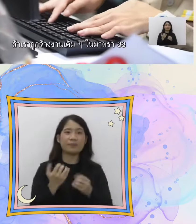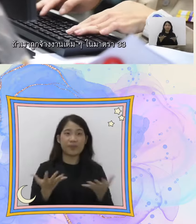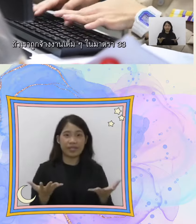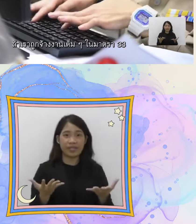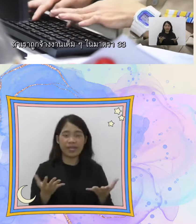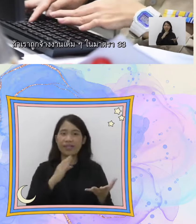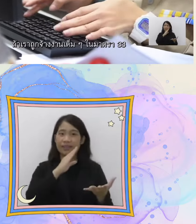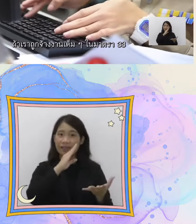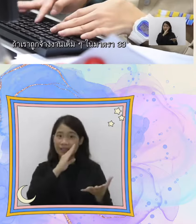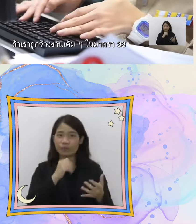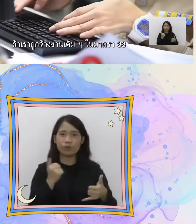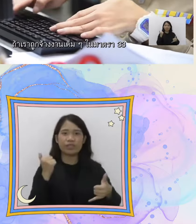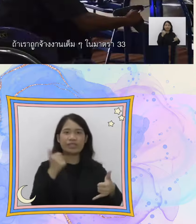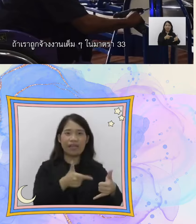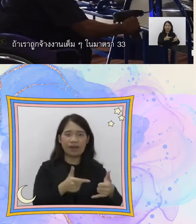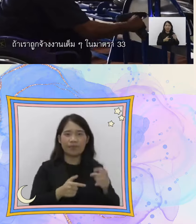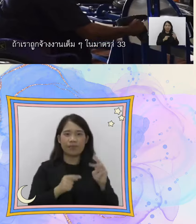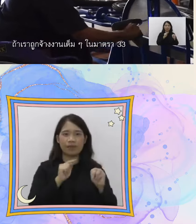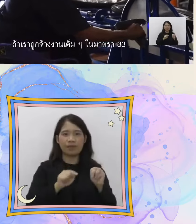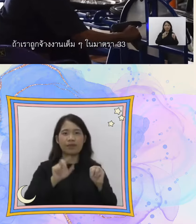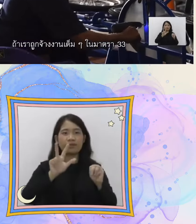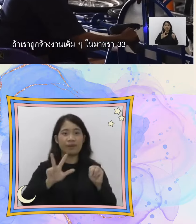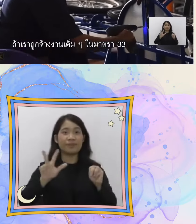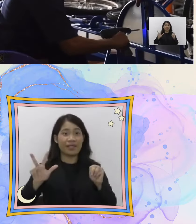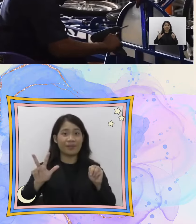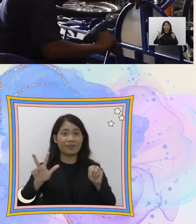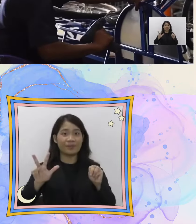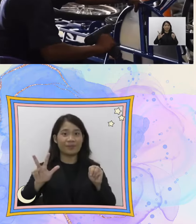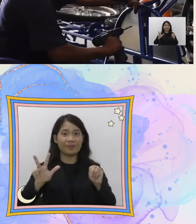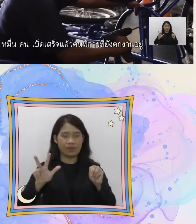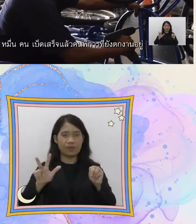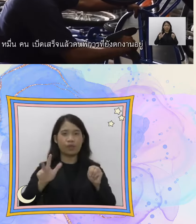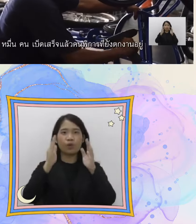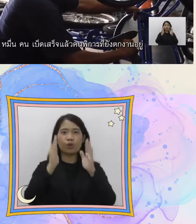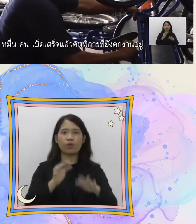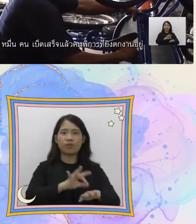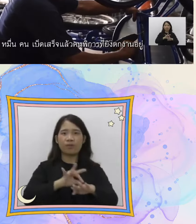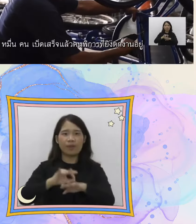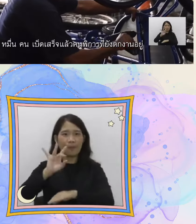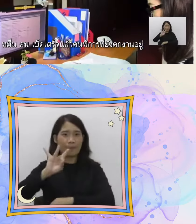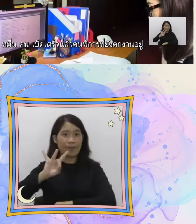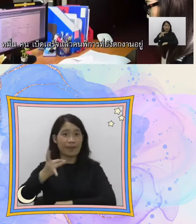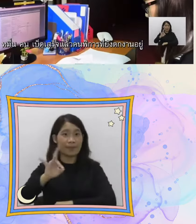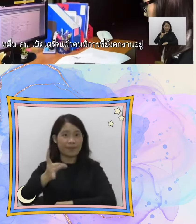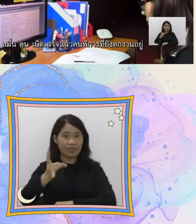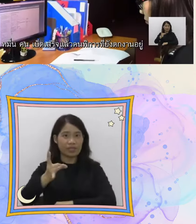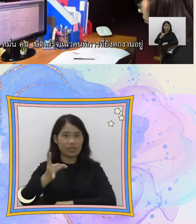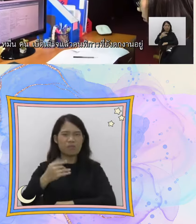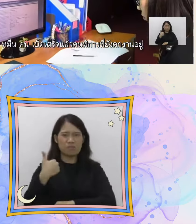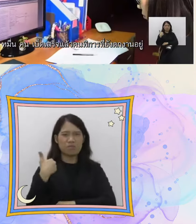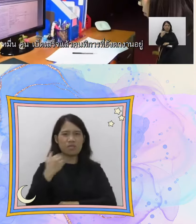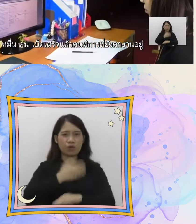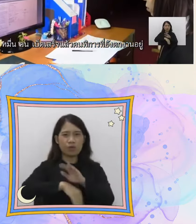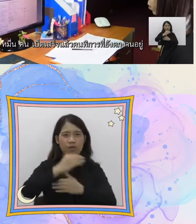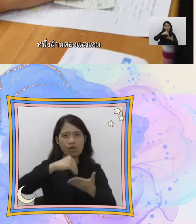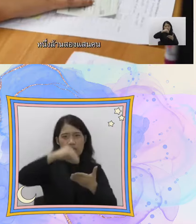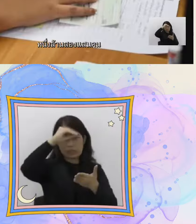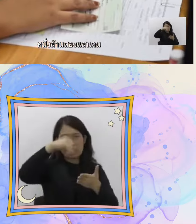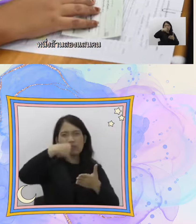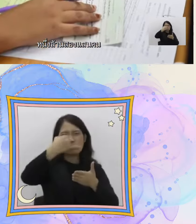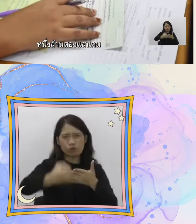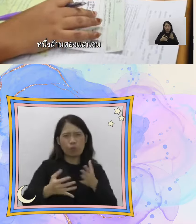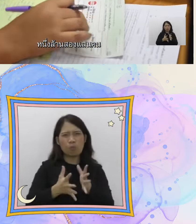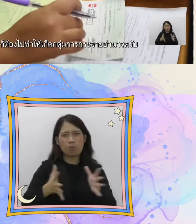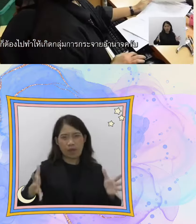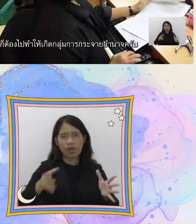ดครัถ้เราจะมาตดตัวไปกัด 33 จาดก บ ถึง 8 บืคนเว็แลคนพการตกงานอยู่อ